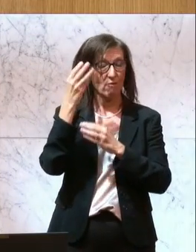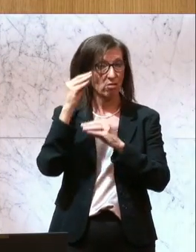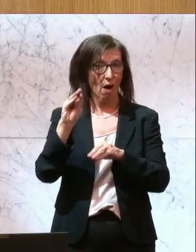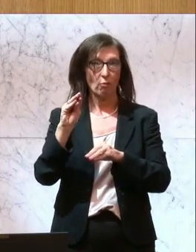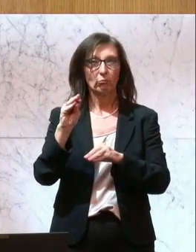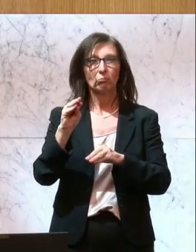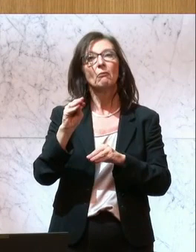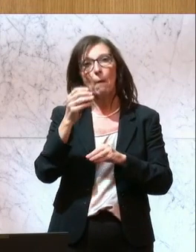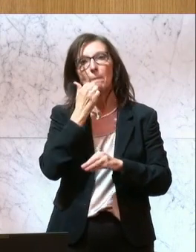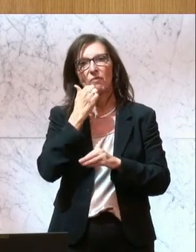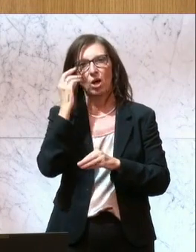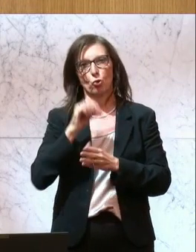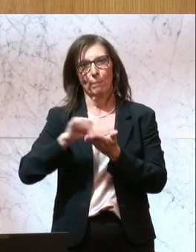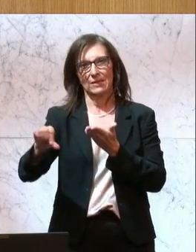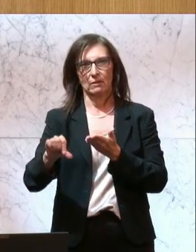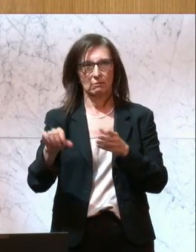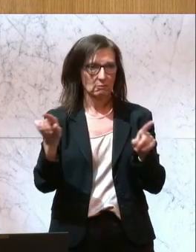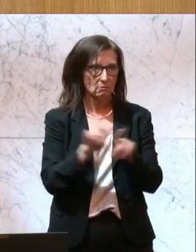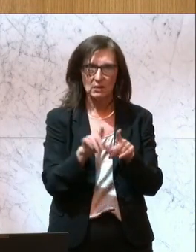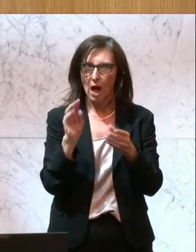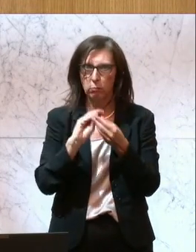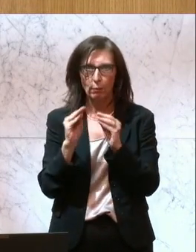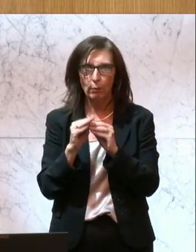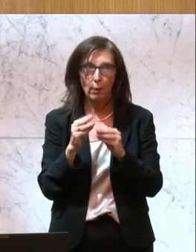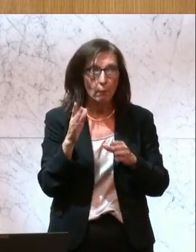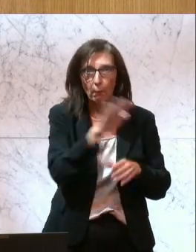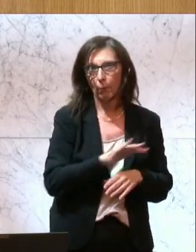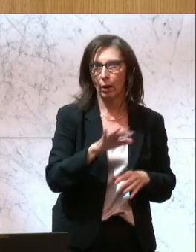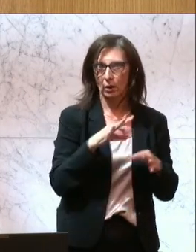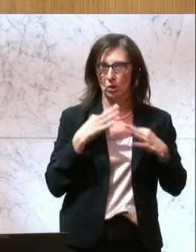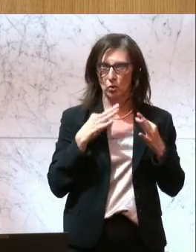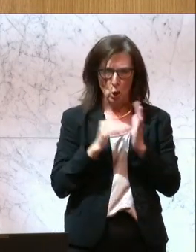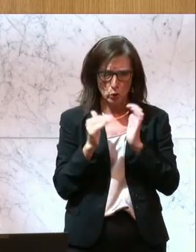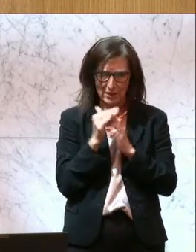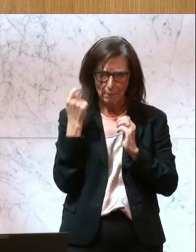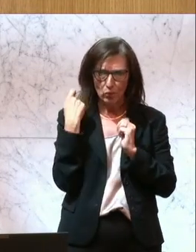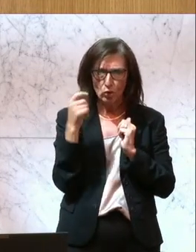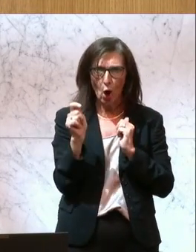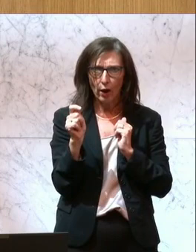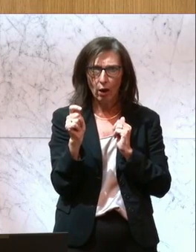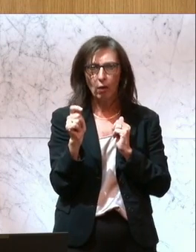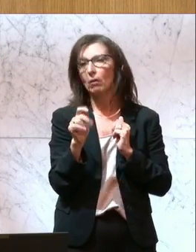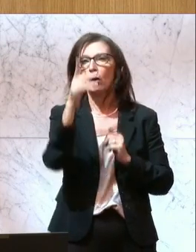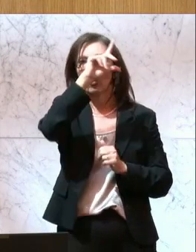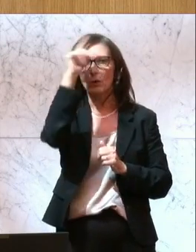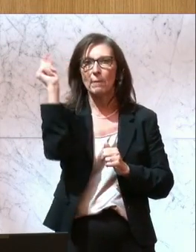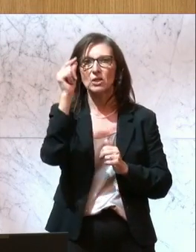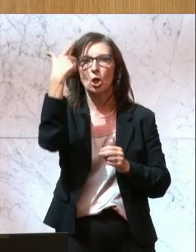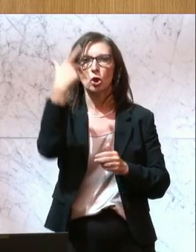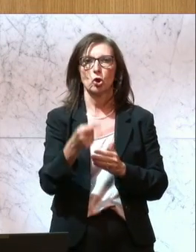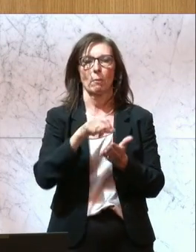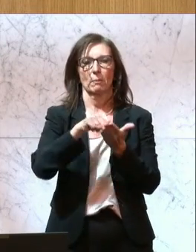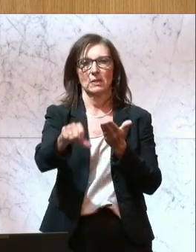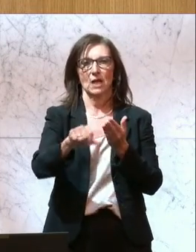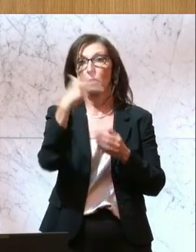Privatschule dazu. Das sind übrigens genau die gleichen Probleme wie im Gesundheitsbereich. Extrem teures System. Und die Menschen zahlen doppelt, mit ihren Steuern dreifach